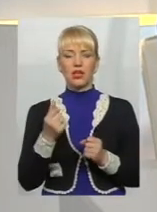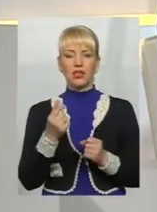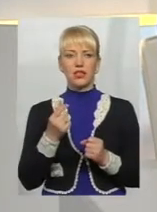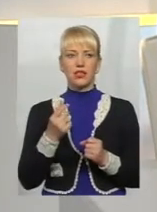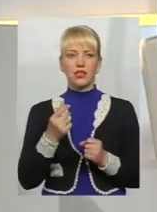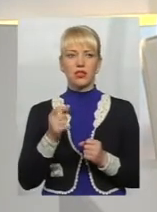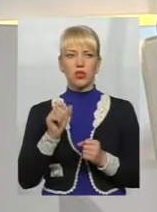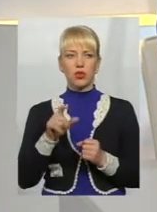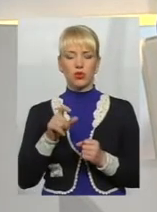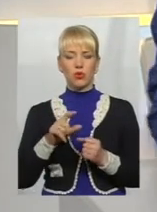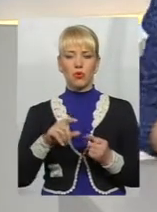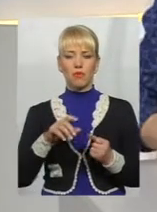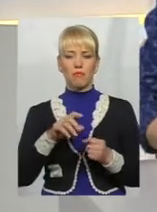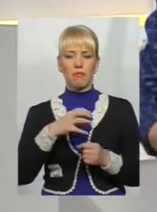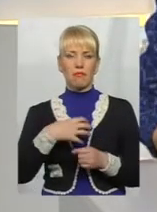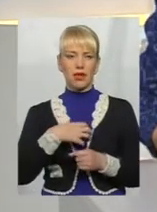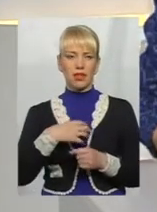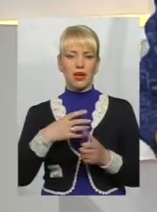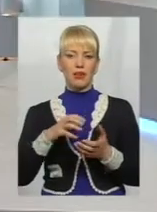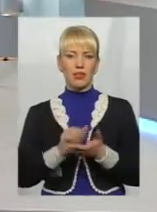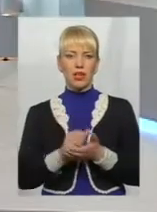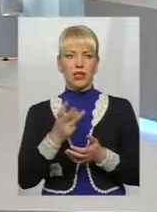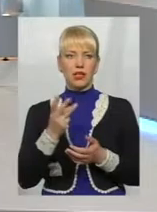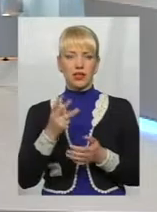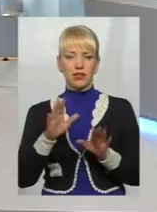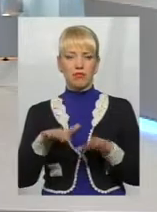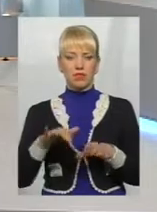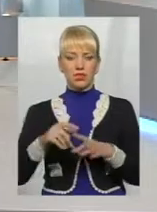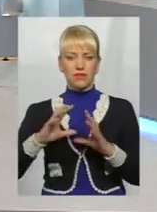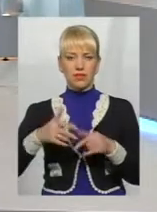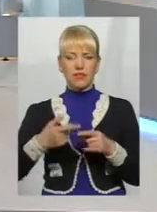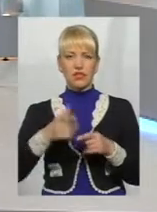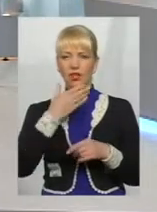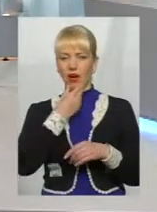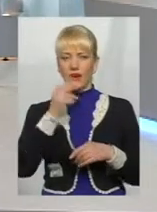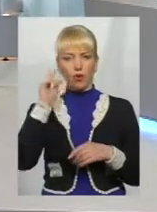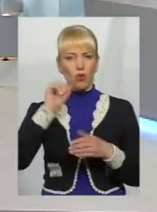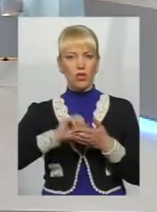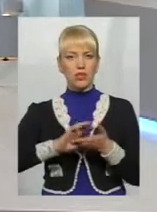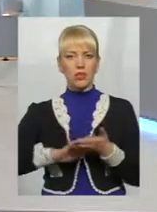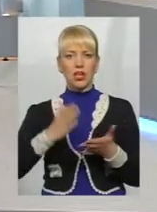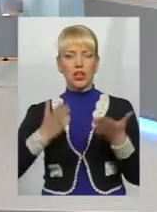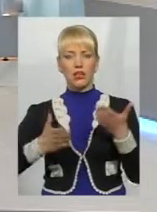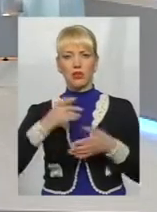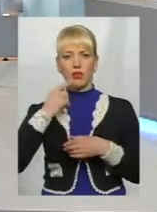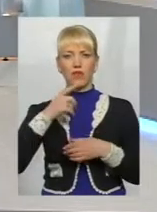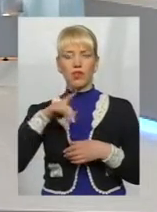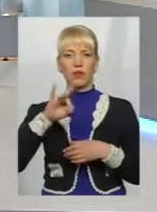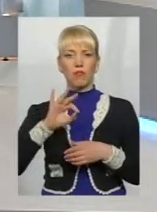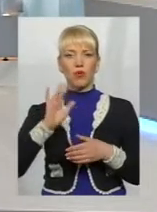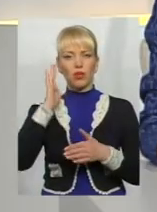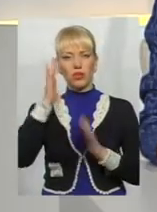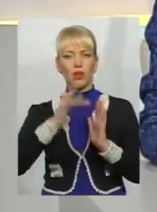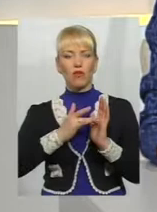посіла третє місце загалом в світі. Досить серйозний показник. А якщо говорити про цільові